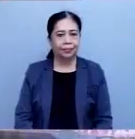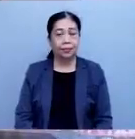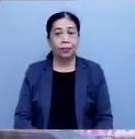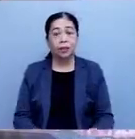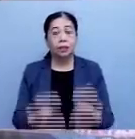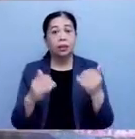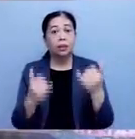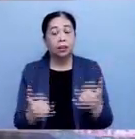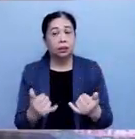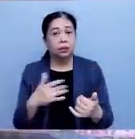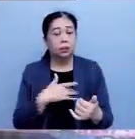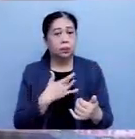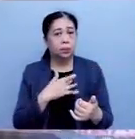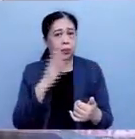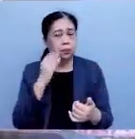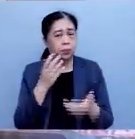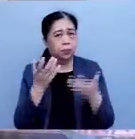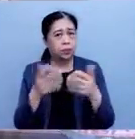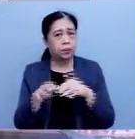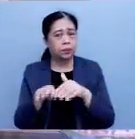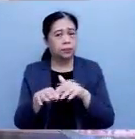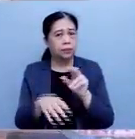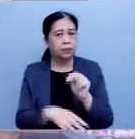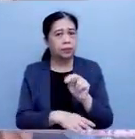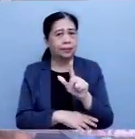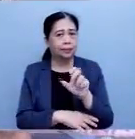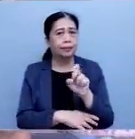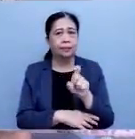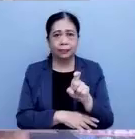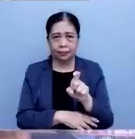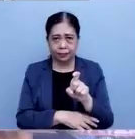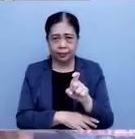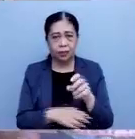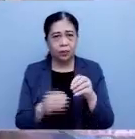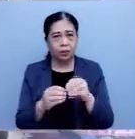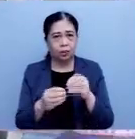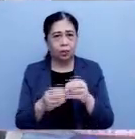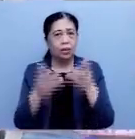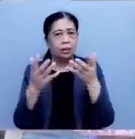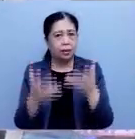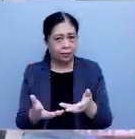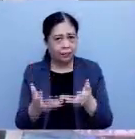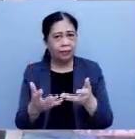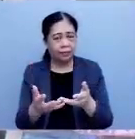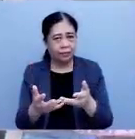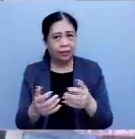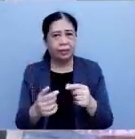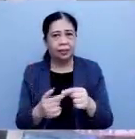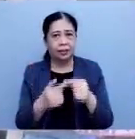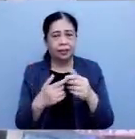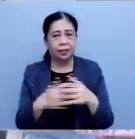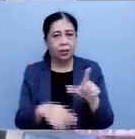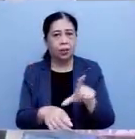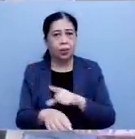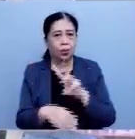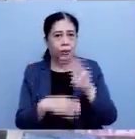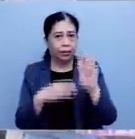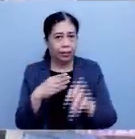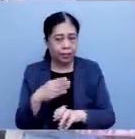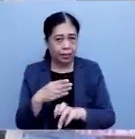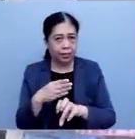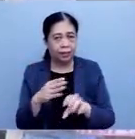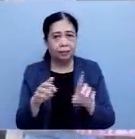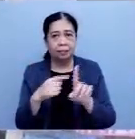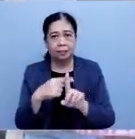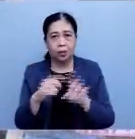palang nakaranas na ng traffic sa North Luzon Expressway, mas bibigat pa raw yan. Lalo't long weekend na nga, opening pa